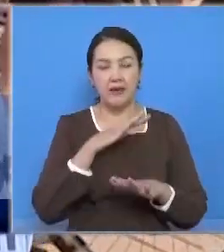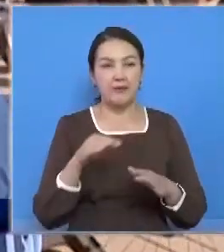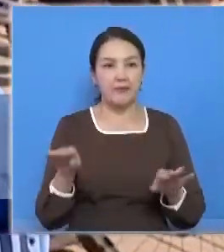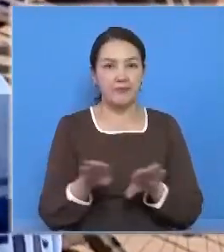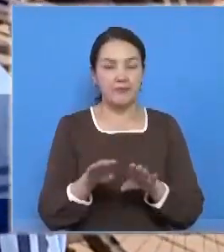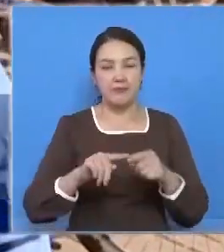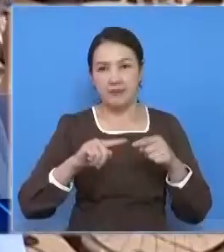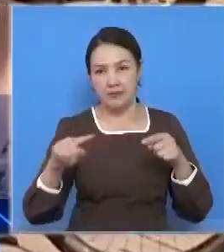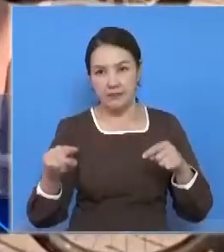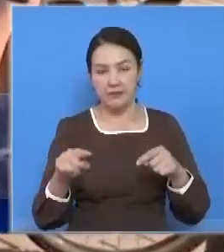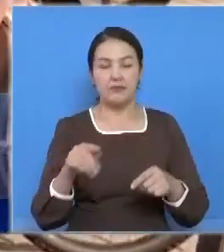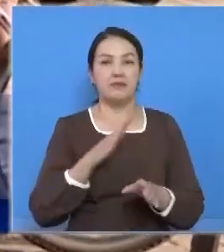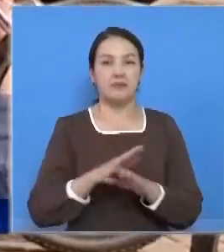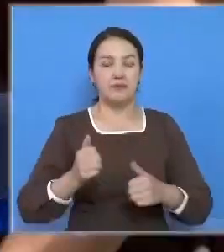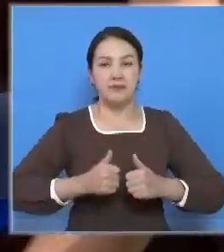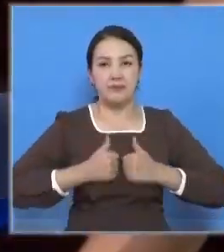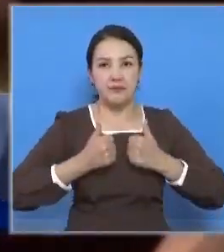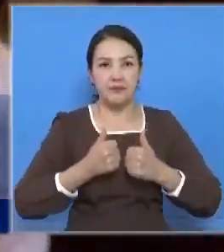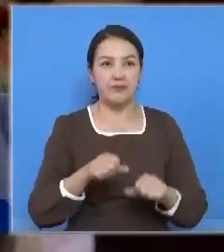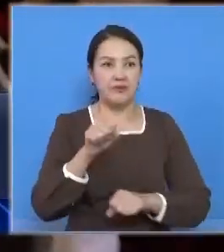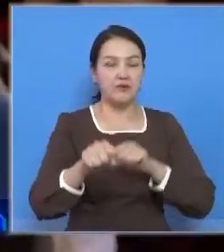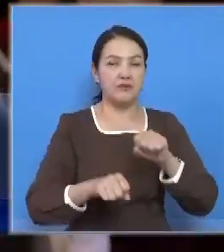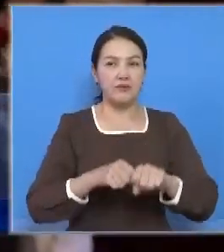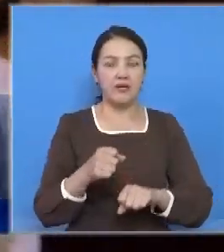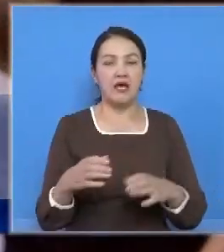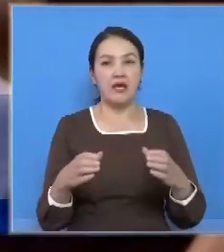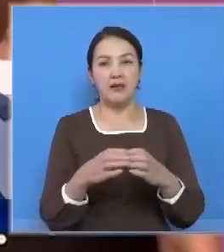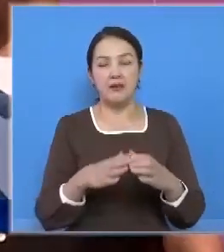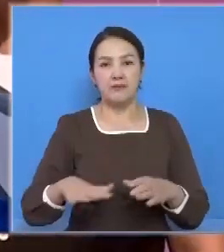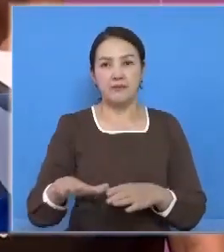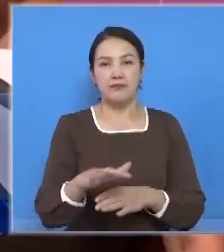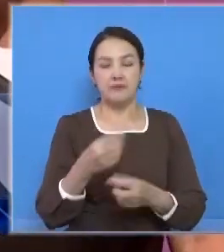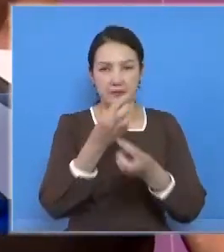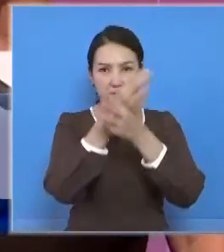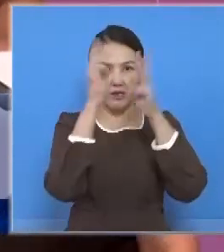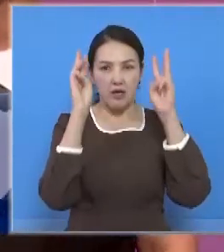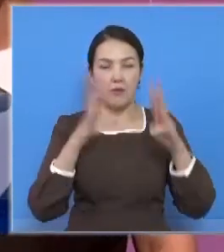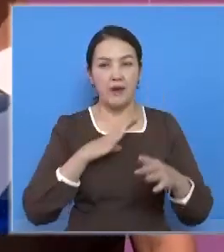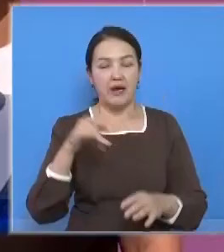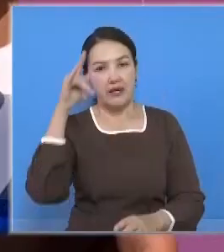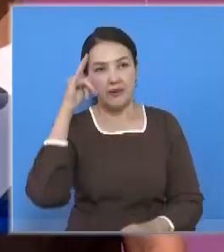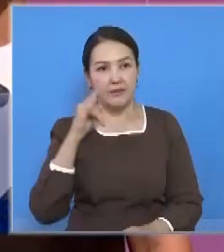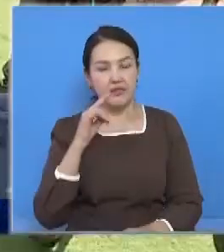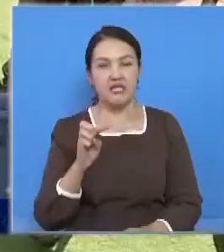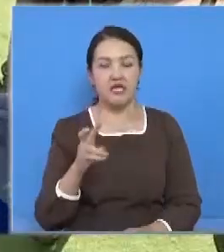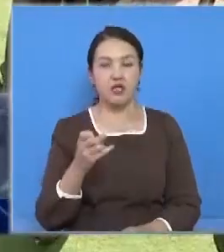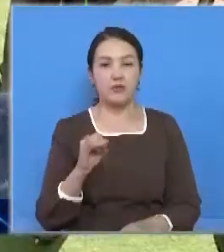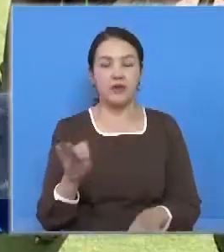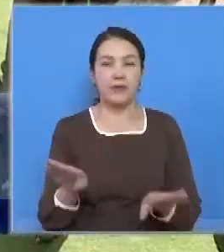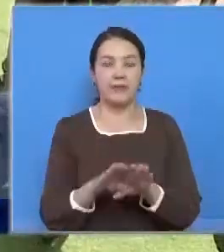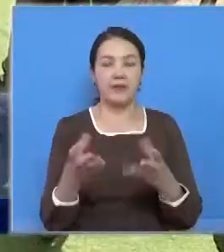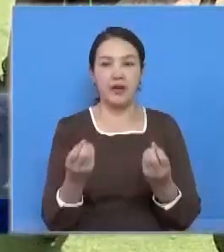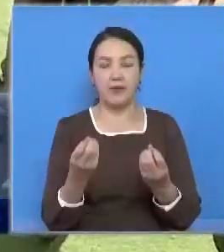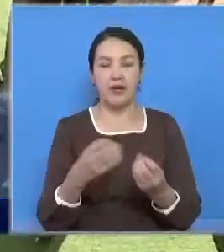белгіленген қашықтықты бағындыруға тырысамын. Велошеруді Орталық Азиядағы Нидерланд Корольдігінің елшілігі мен Қазақстанның триатлон федерациясы